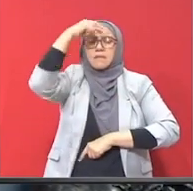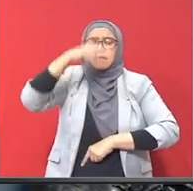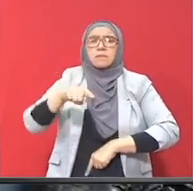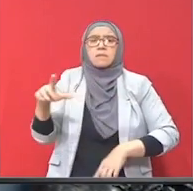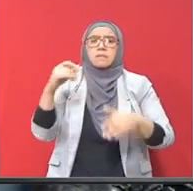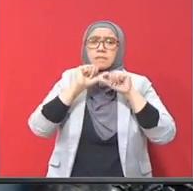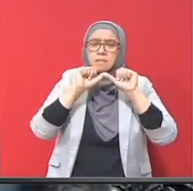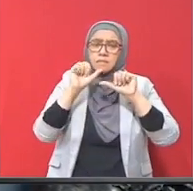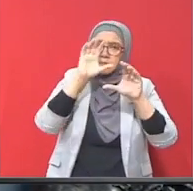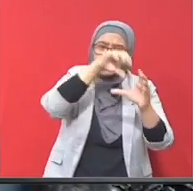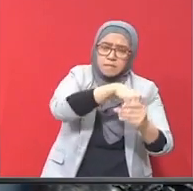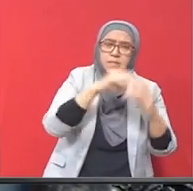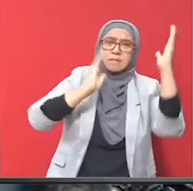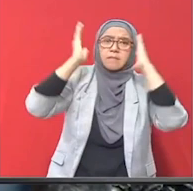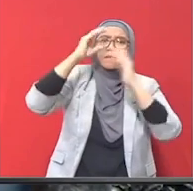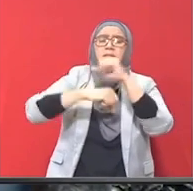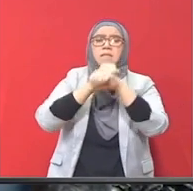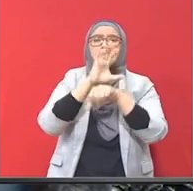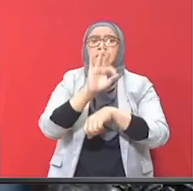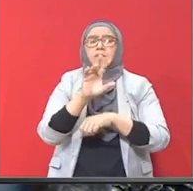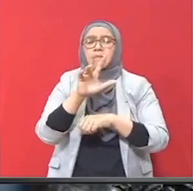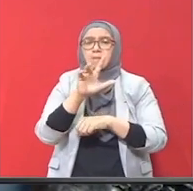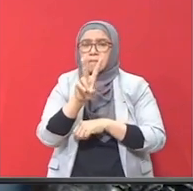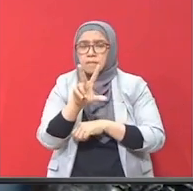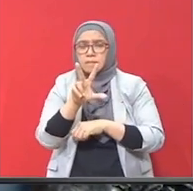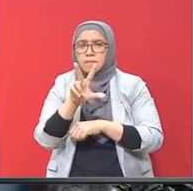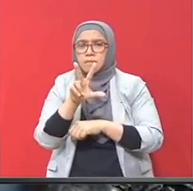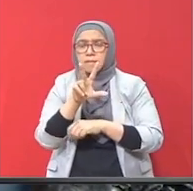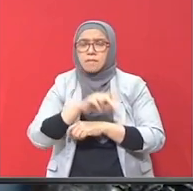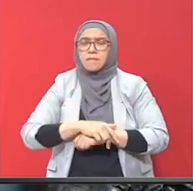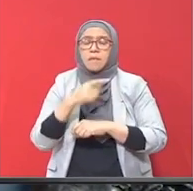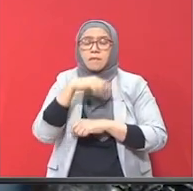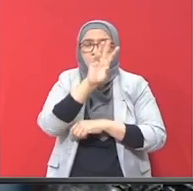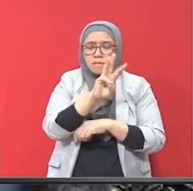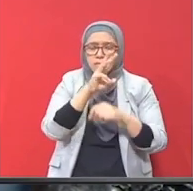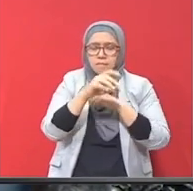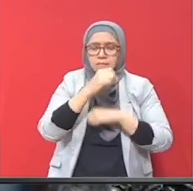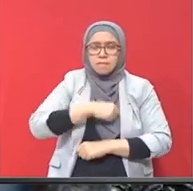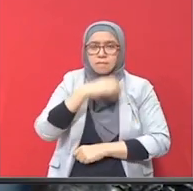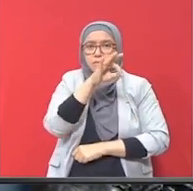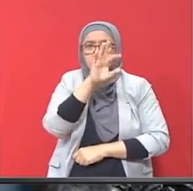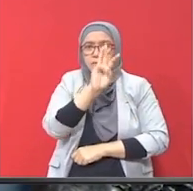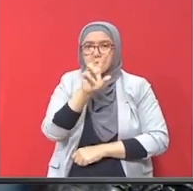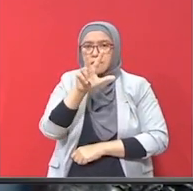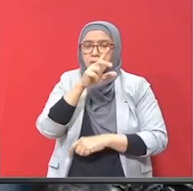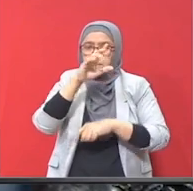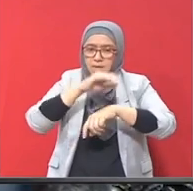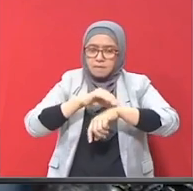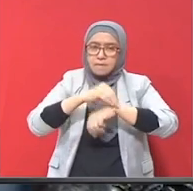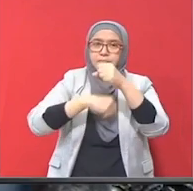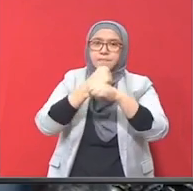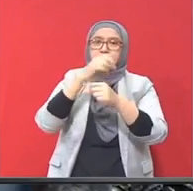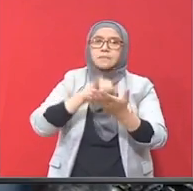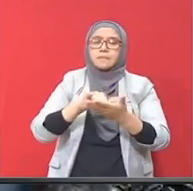pada tahun 1963 oleh yang demikian pada 14 September 1964 Setua usaha